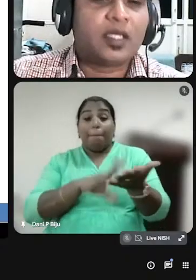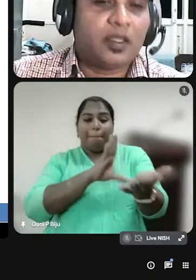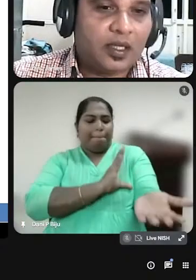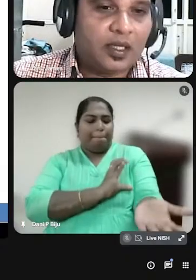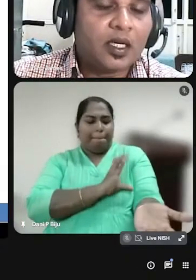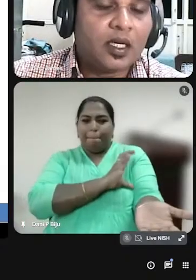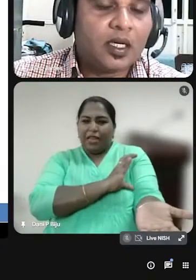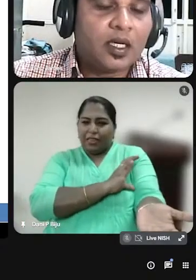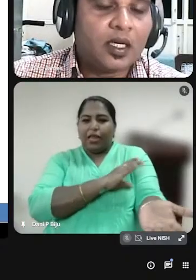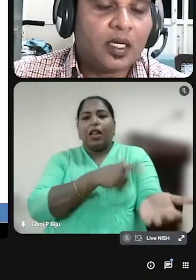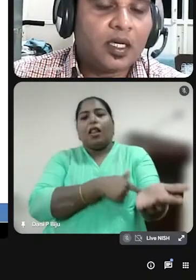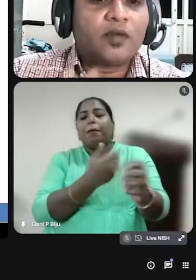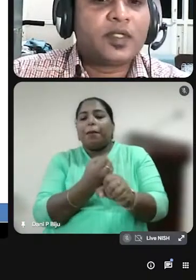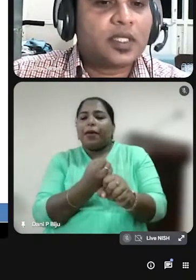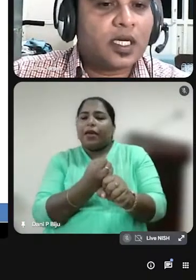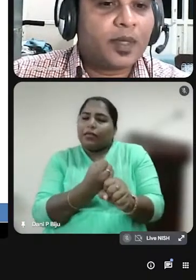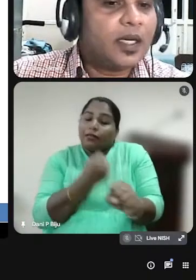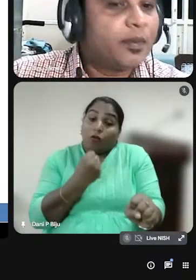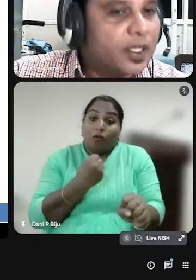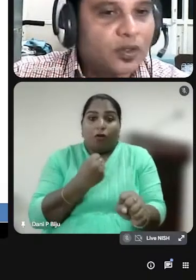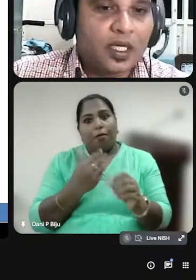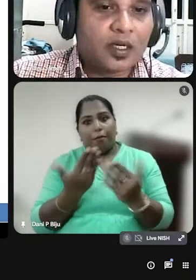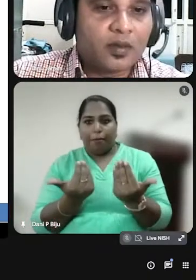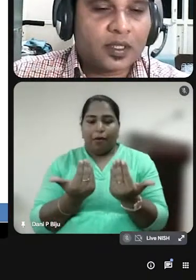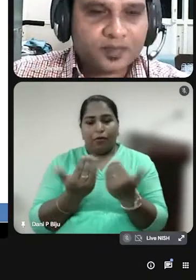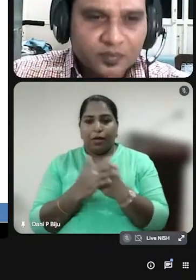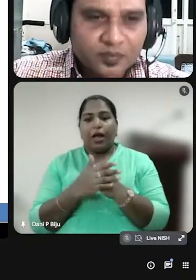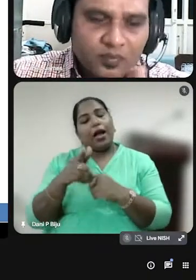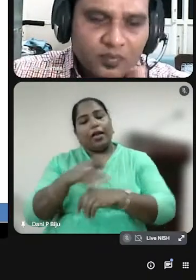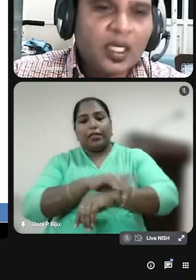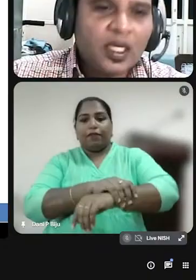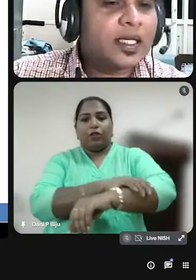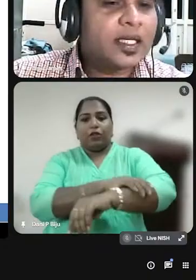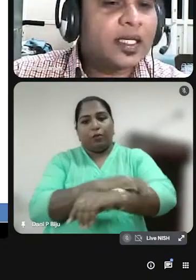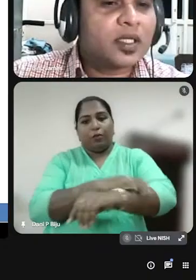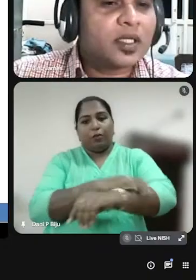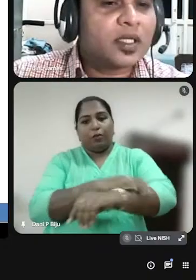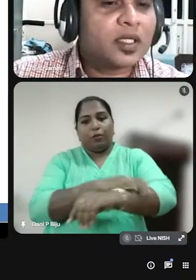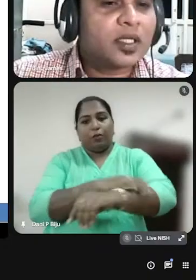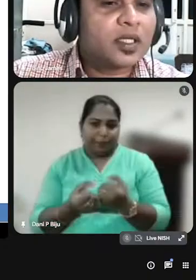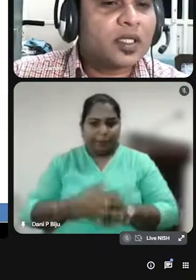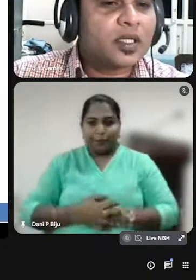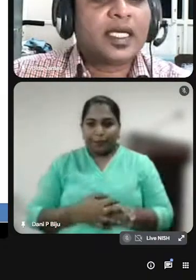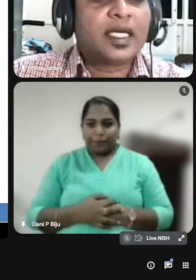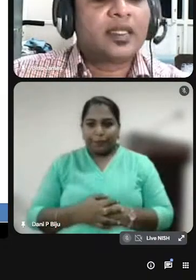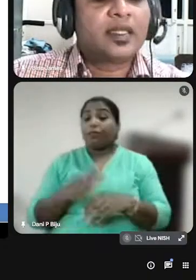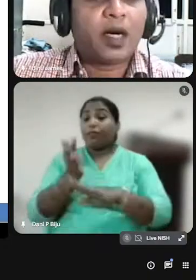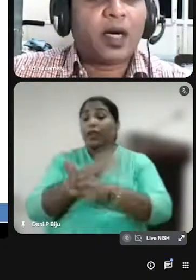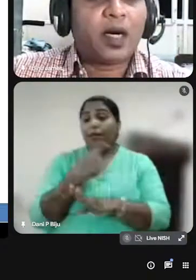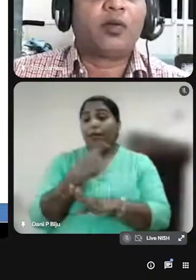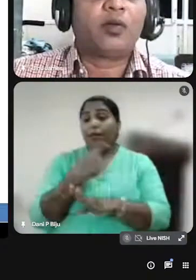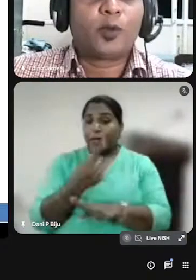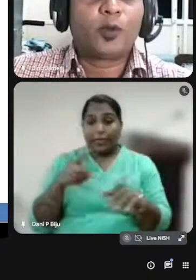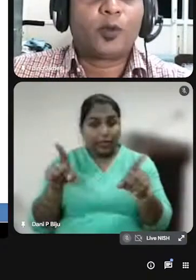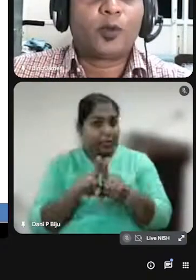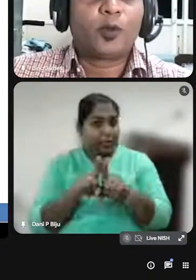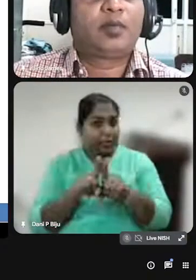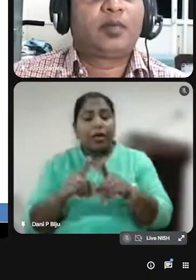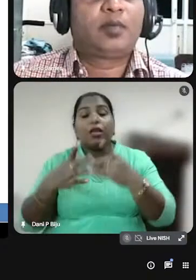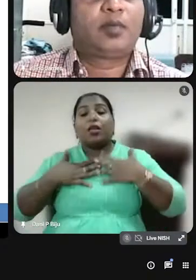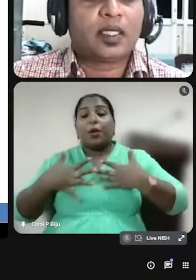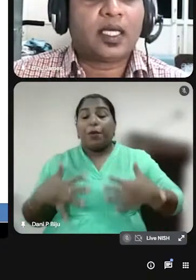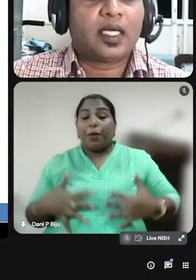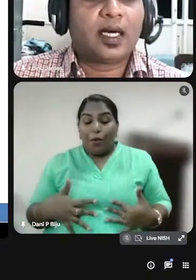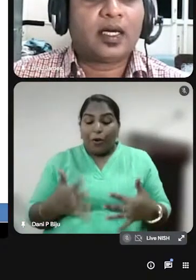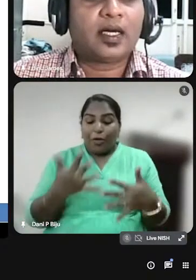ബലം വർദ്ധിപ്പിക്കുന്ന അതും ഫിസിയോതെറാപ്പിയുടെ മറ്റൊരു ഭാഗം. ഞാൻ നേരത്തെ പറഞ്ഞ പോലെ തന്നെ നമ്മുടെ ശരീരത്തിന്റെ ഭാവം, പോസ്റ്റർ,